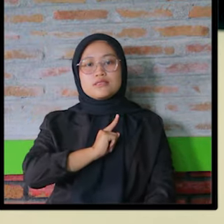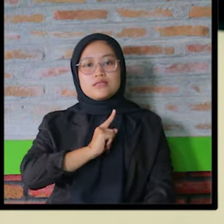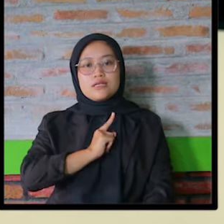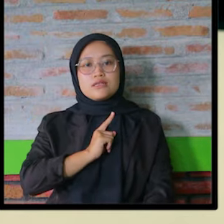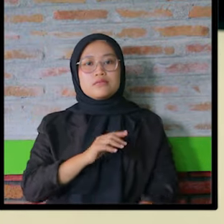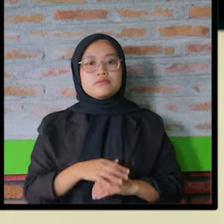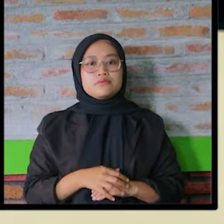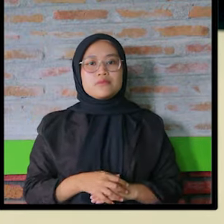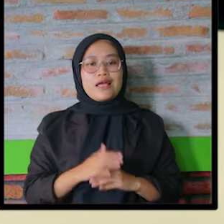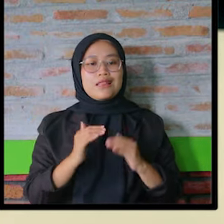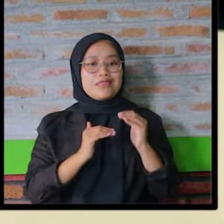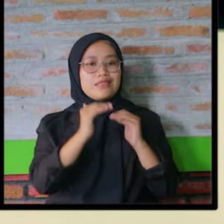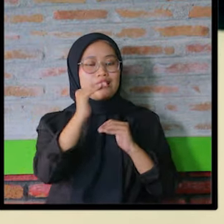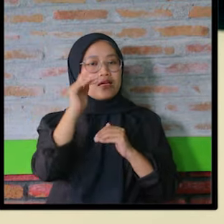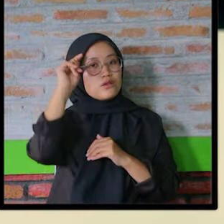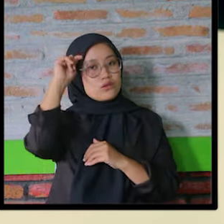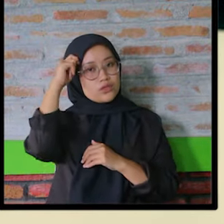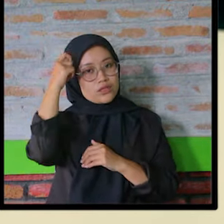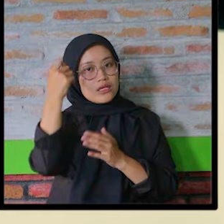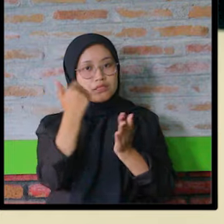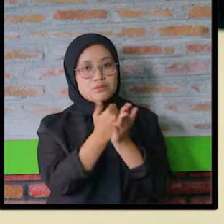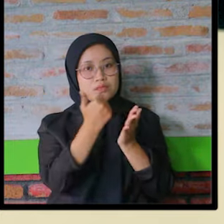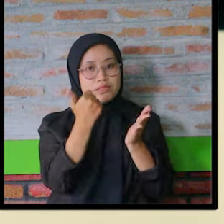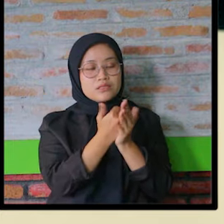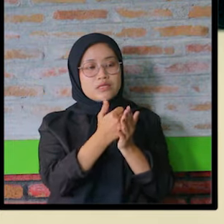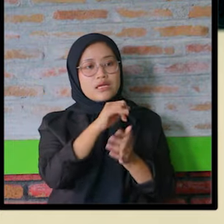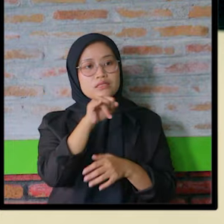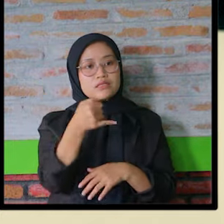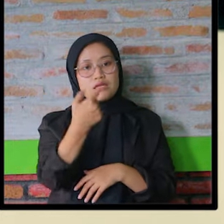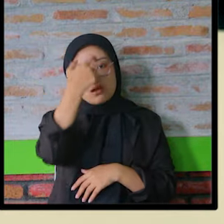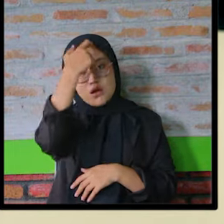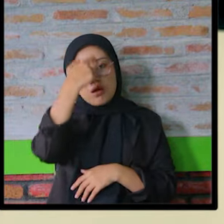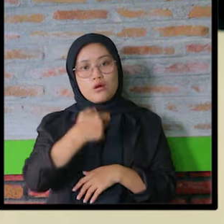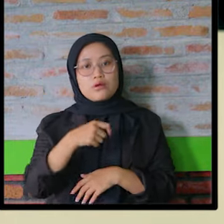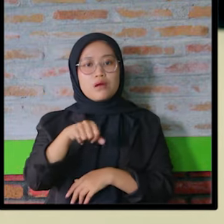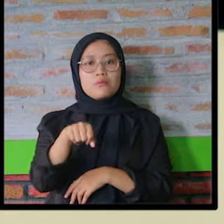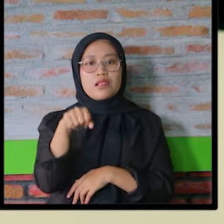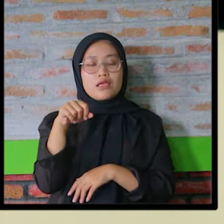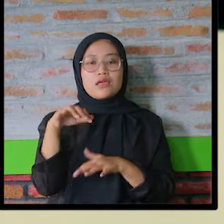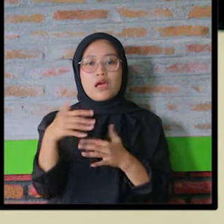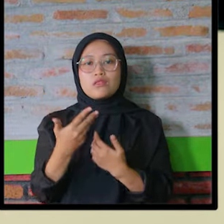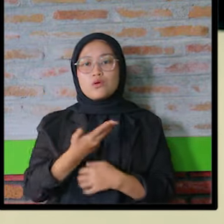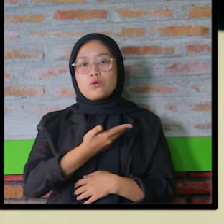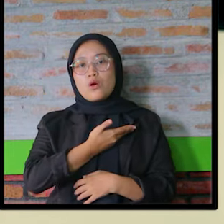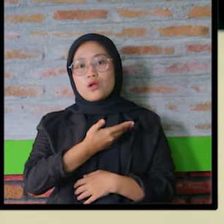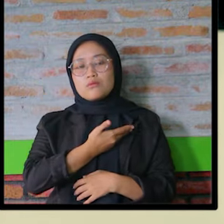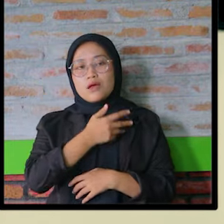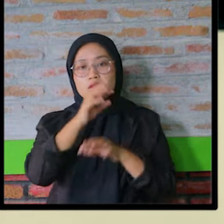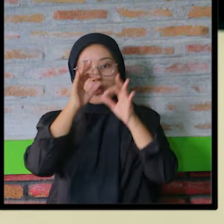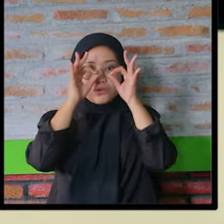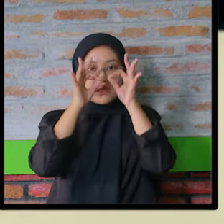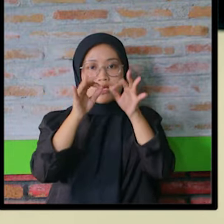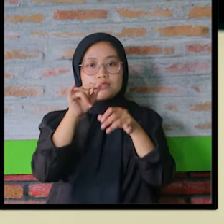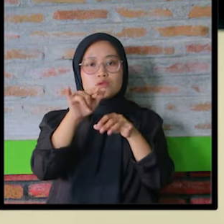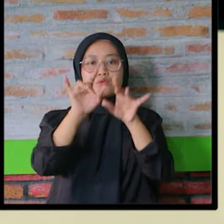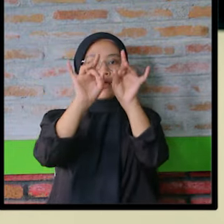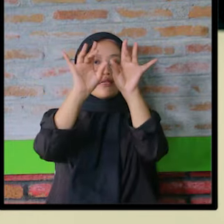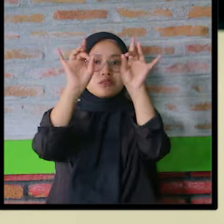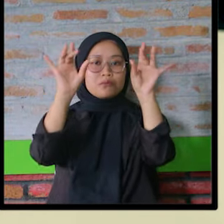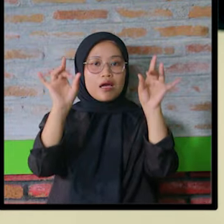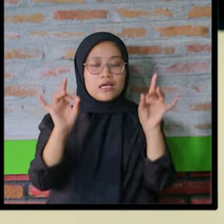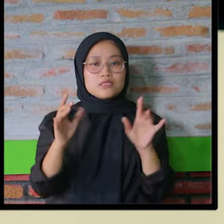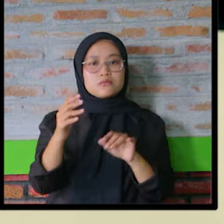kesulitannya sebagai pelaku sebagai korban sebagai saksi itu Iya macam-macam masing-masing punya betul